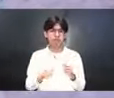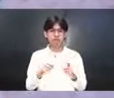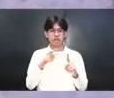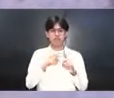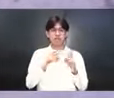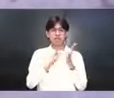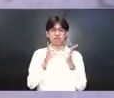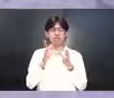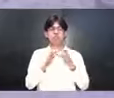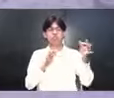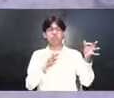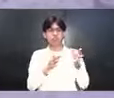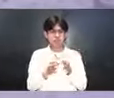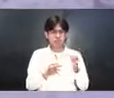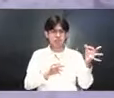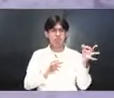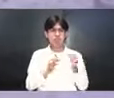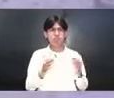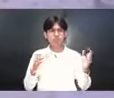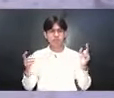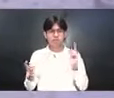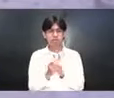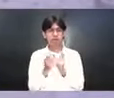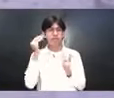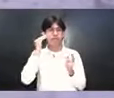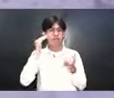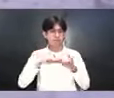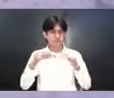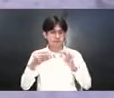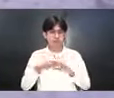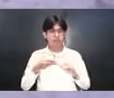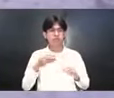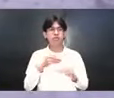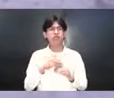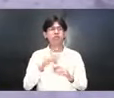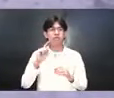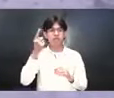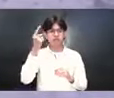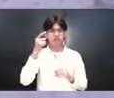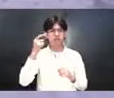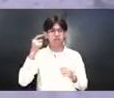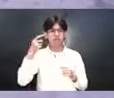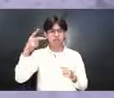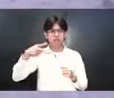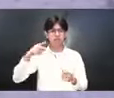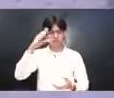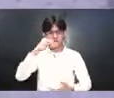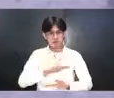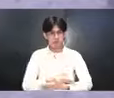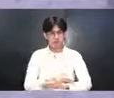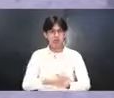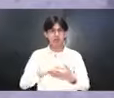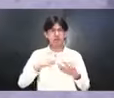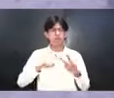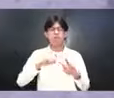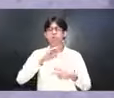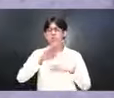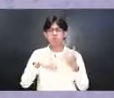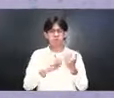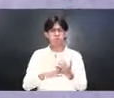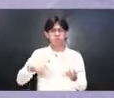Jesus. Alam niyo yung kwento, di ba? Yung anak, kinuha lahat ng mana niya.